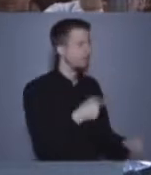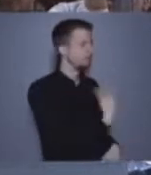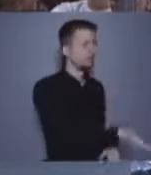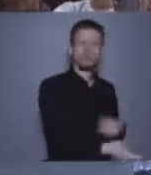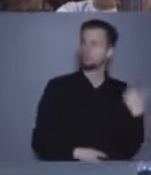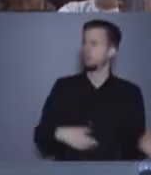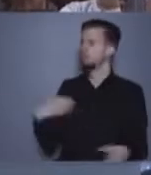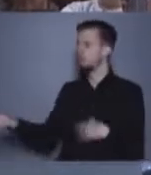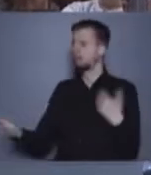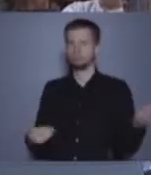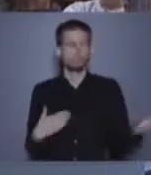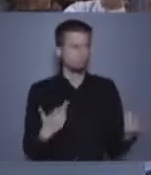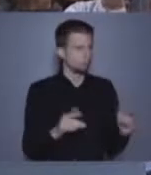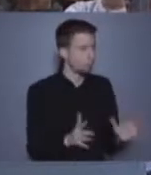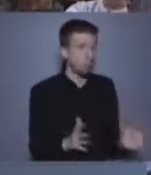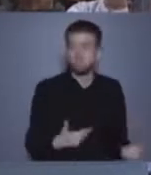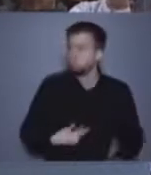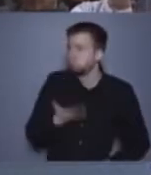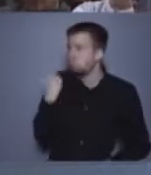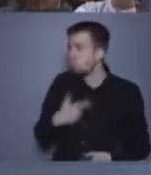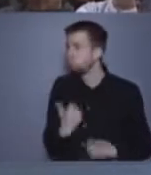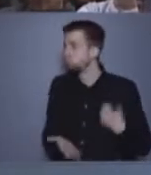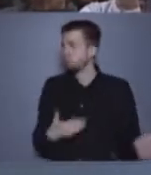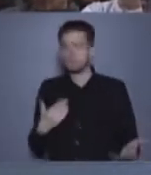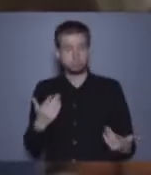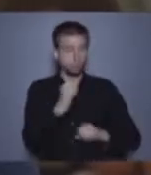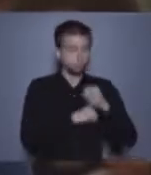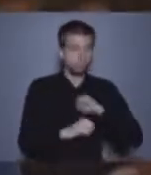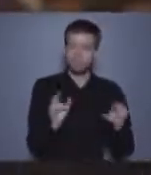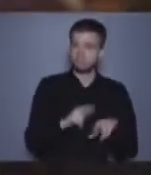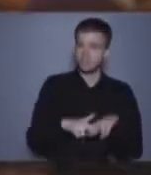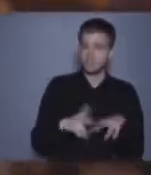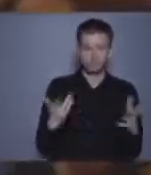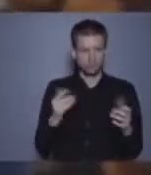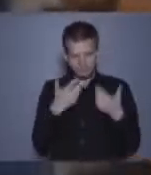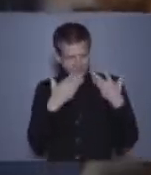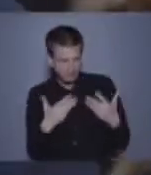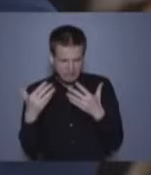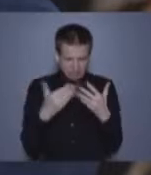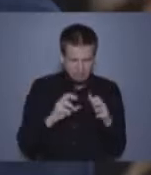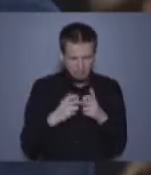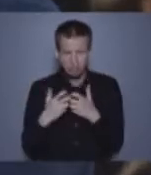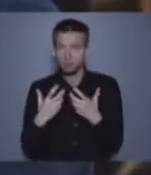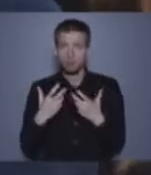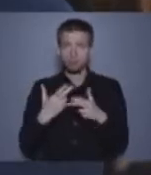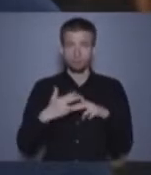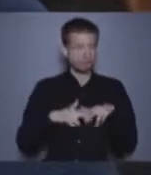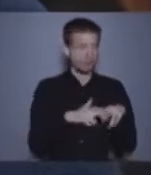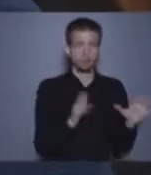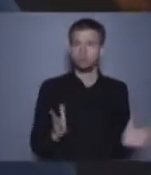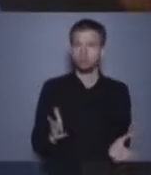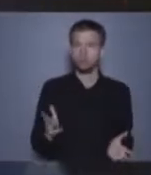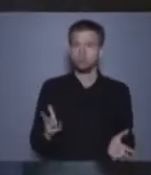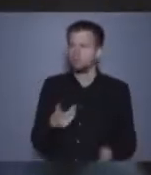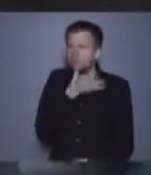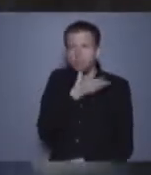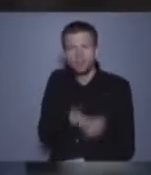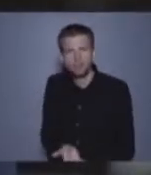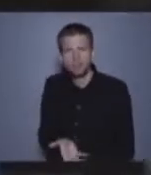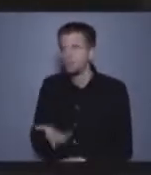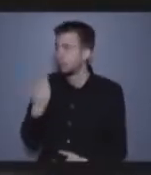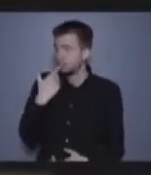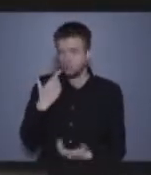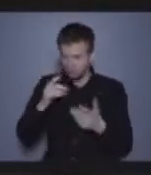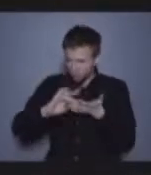ne sait comment. Et personne n'a rien organisé, et personne n'a rien chiffré. Car tout se tient. Si vous voulez 400 000 paysans